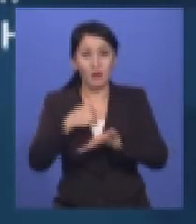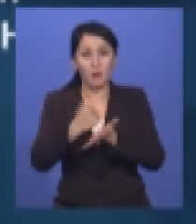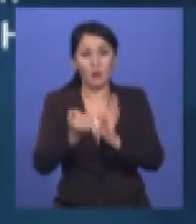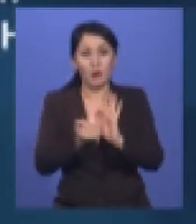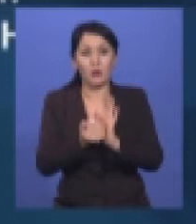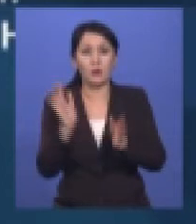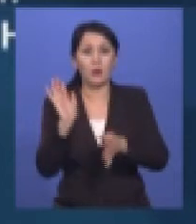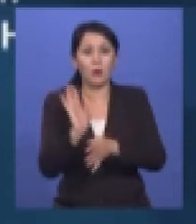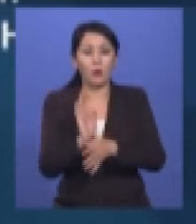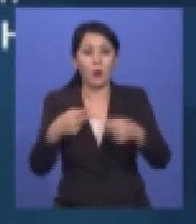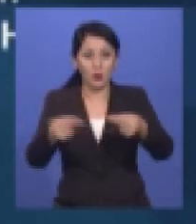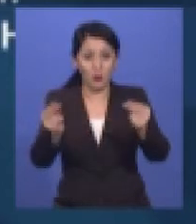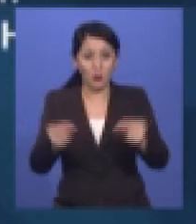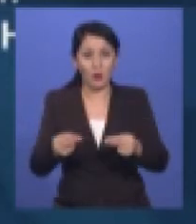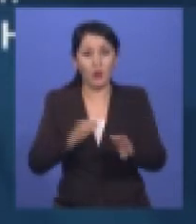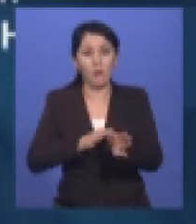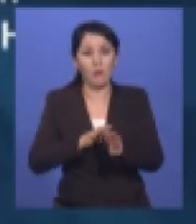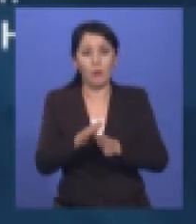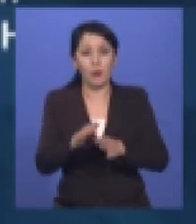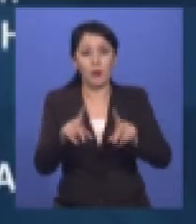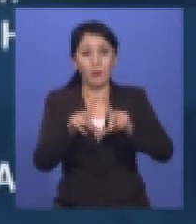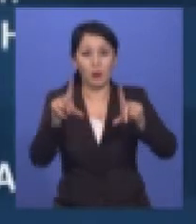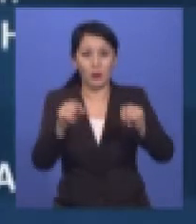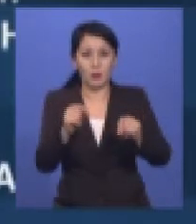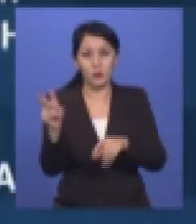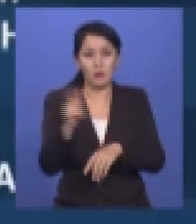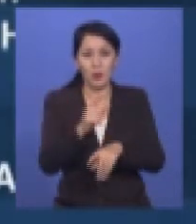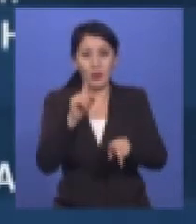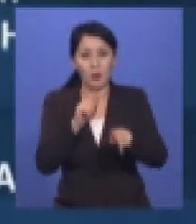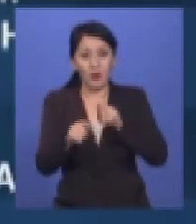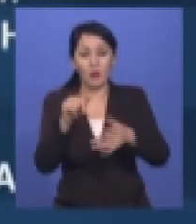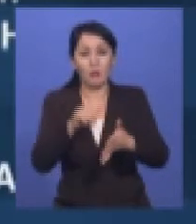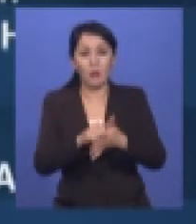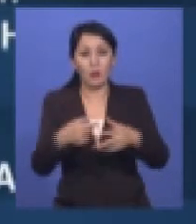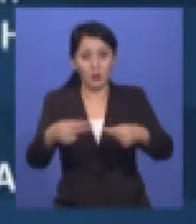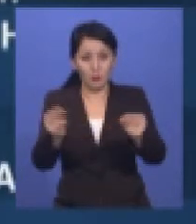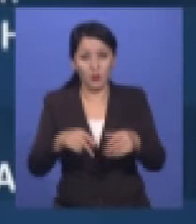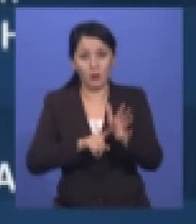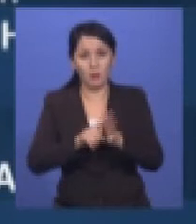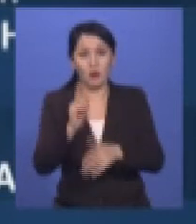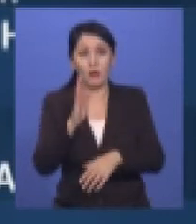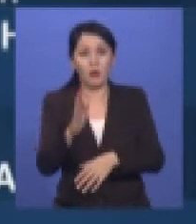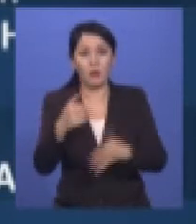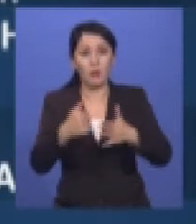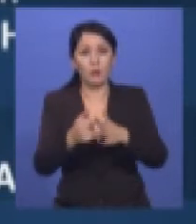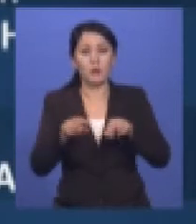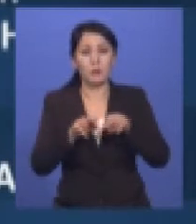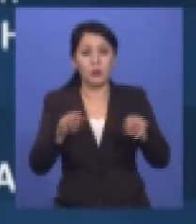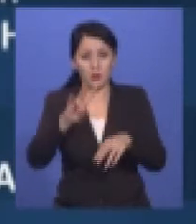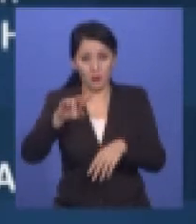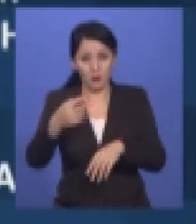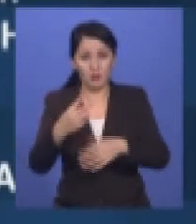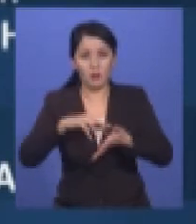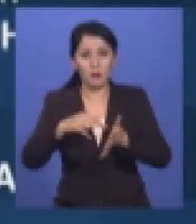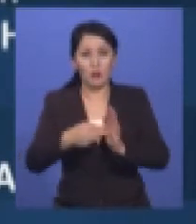қол қойды. Ал оның орындалуына президент әкімшілігі бақылайды. Құжат қол қойған күннен бастап күшіне енеді. Бұған дейін үкімет ұлттық жобаны